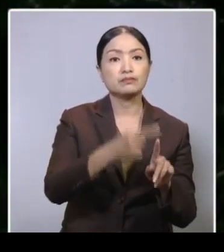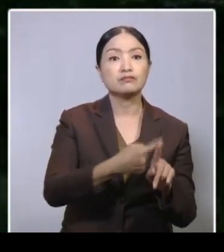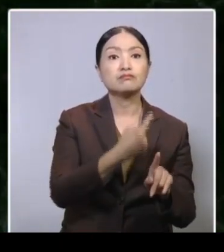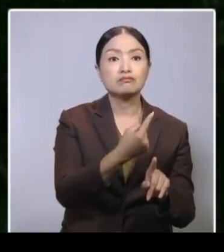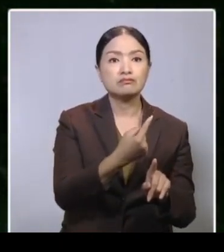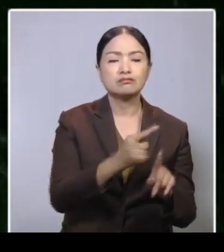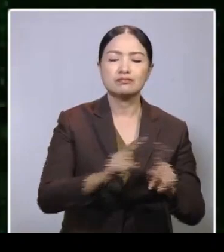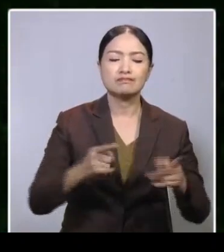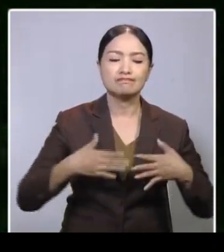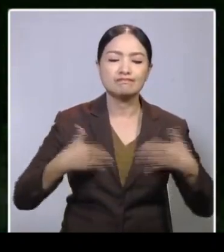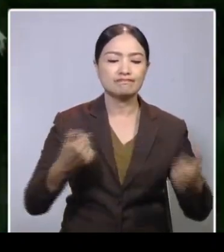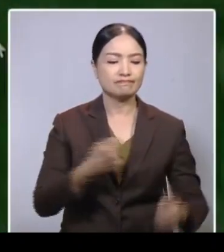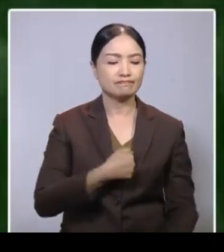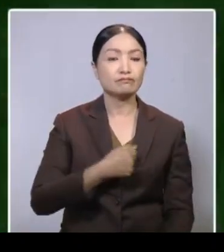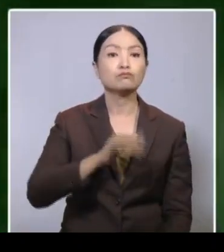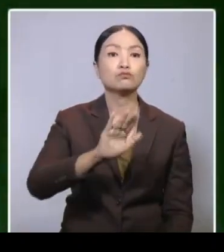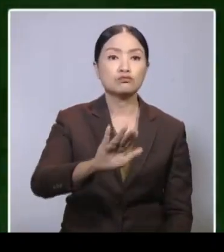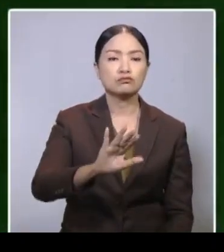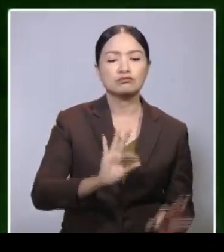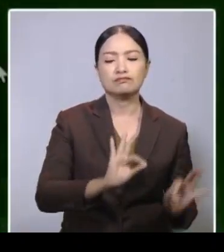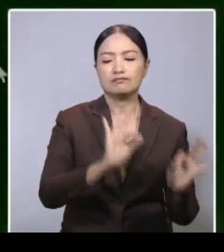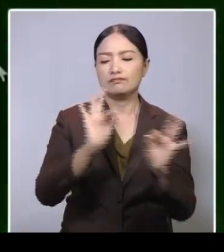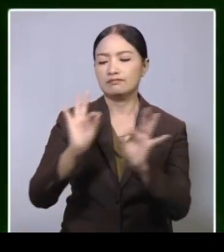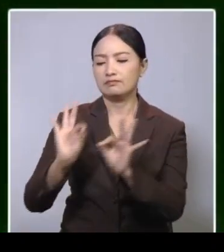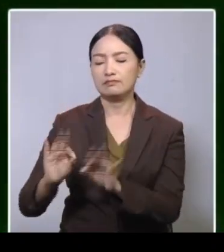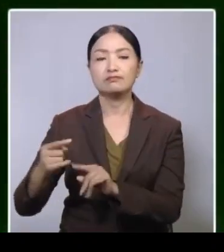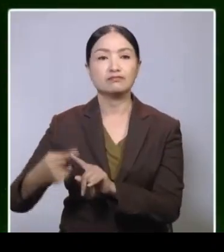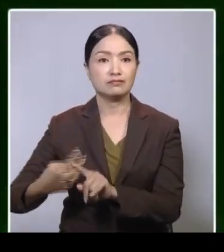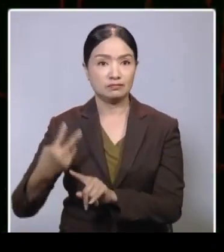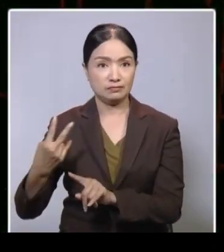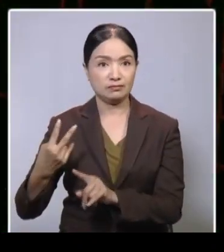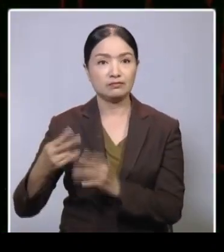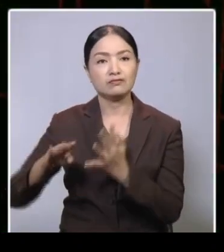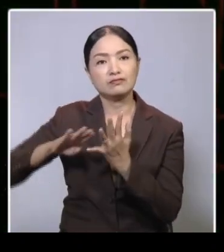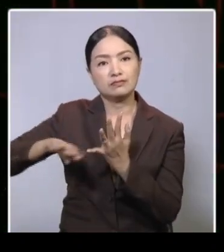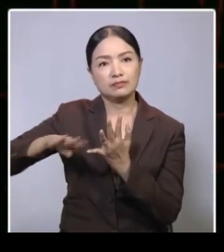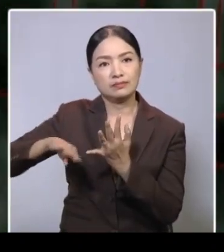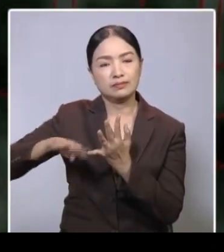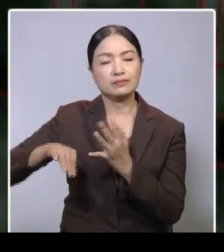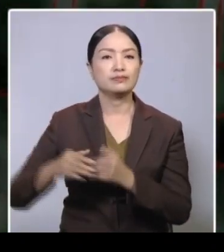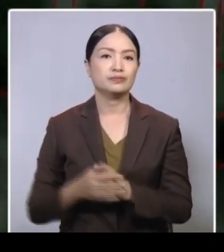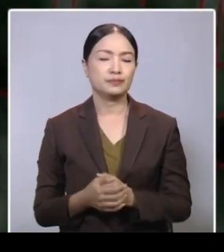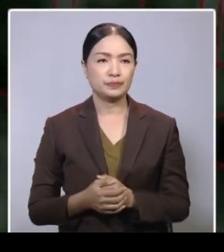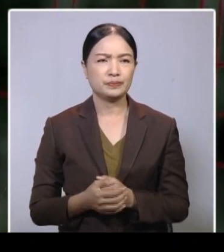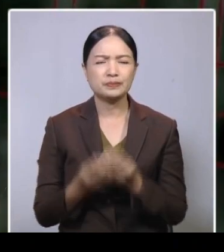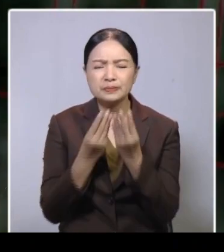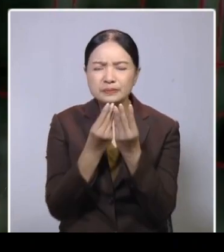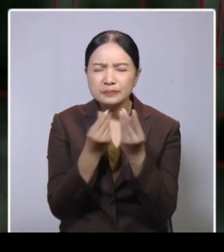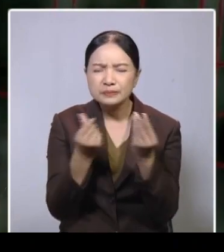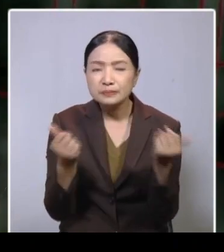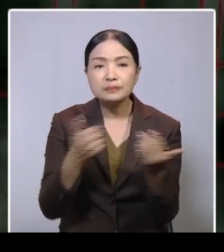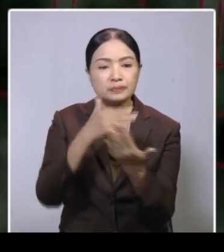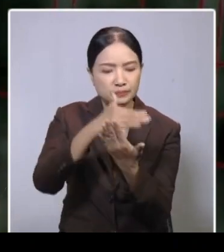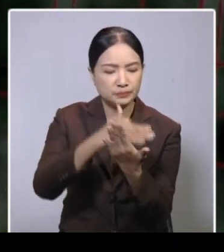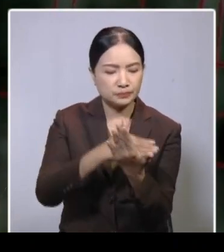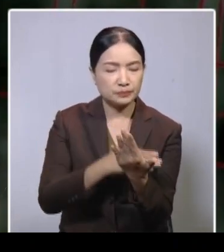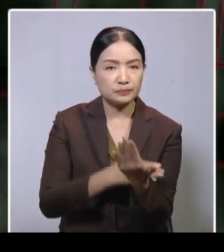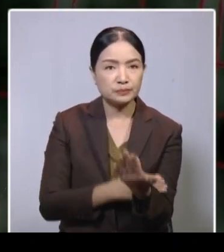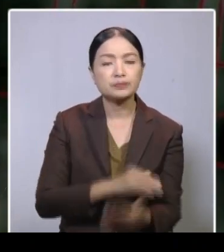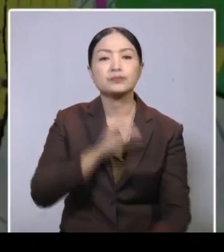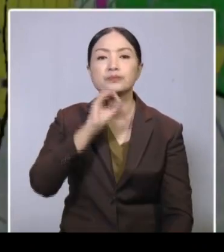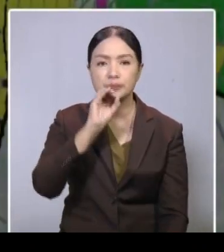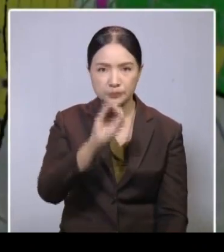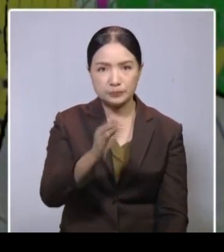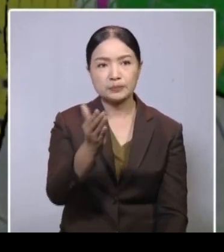เพื่อความสบายใจเลื่อนไปเป็นสิ้นเดือนกุมภาพันธ์นะคะโดยเดี๋ยวรายละเอียดของการไปแสดงความเห็นเราจะบอกในช่วง